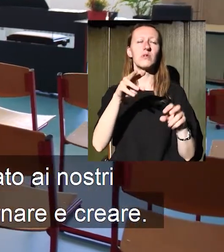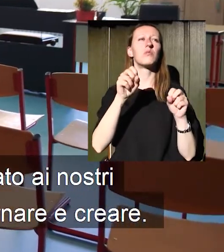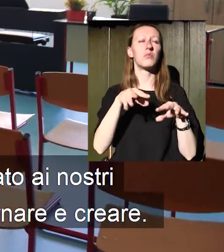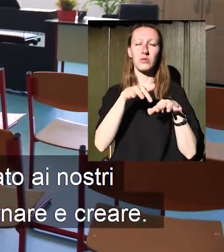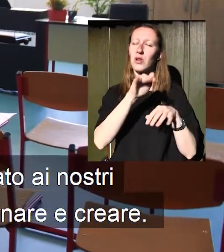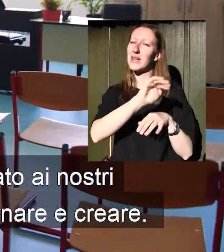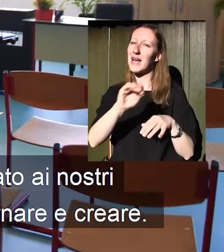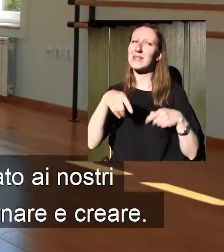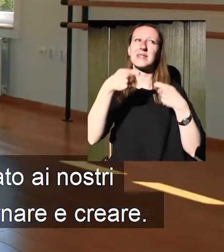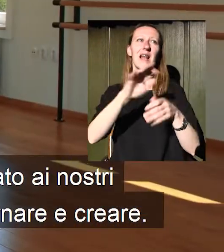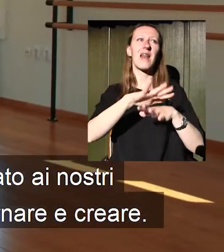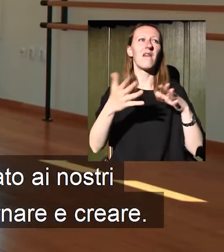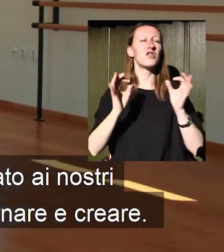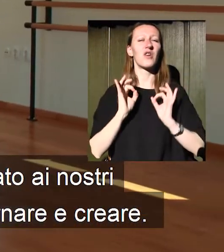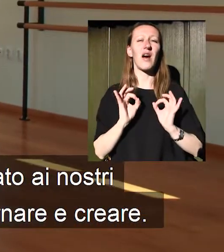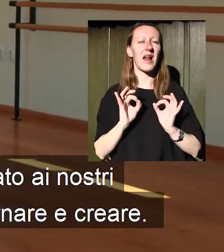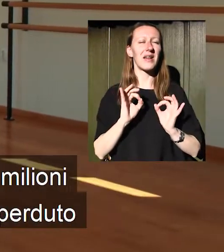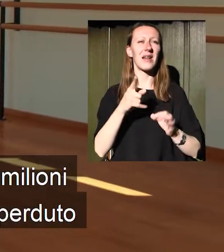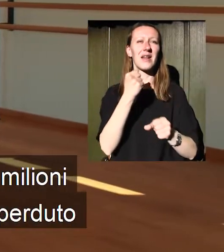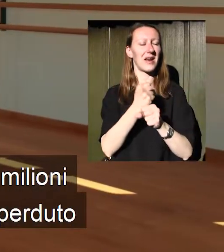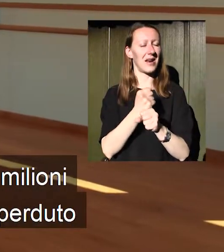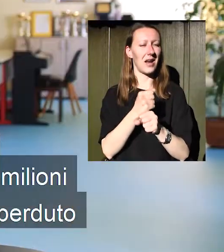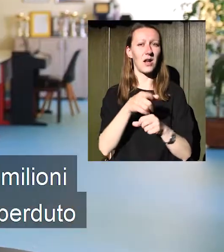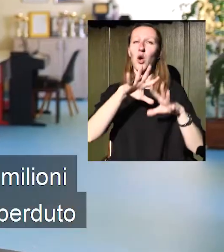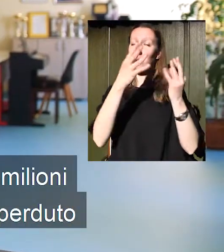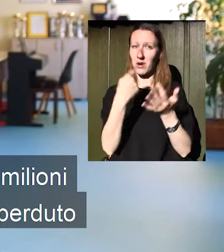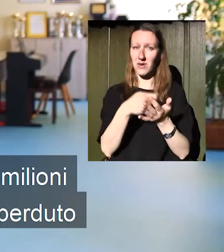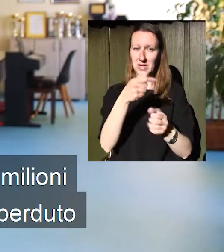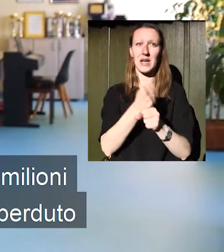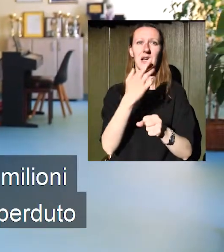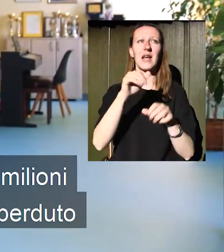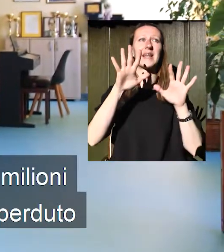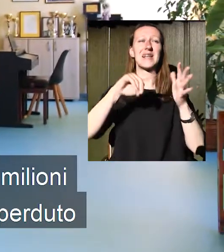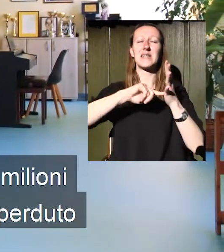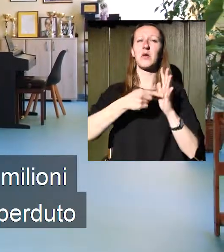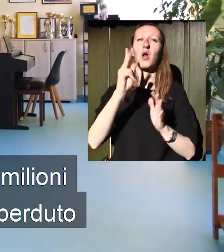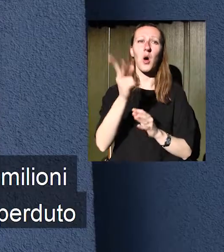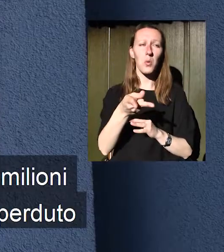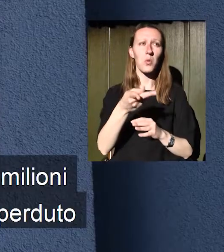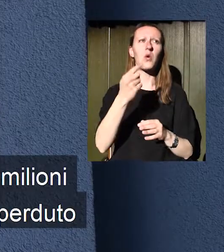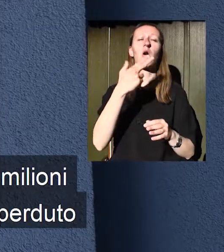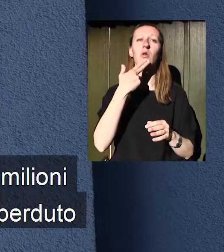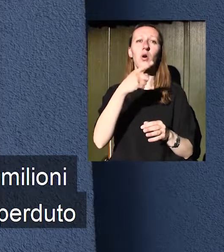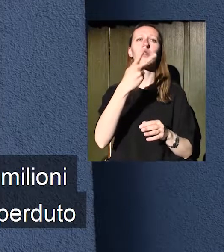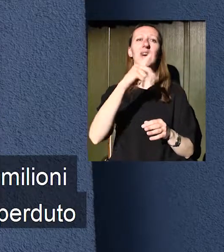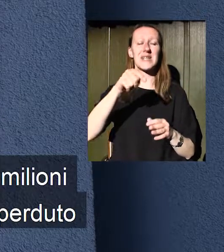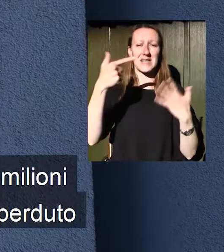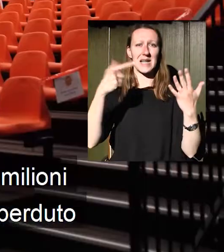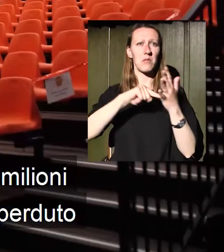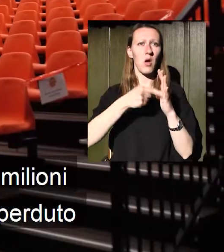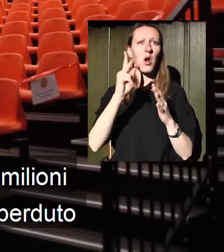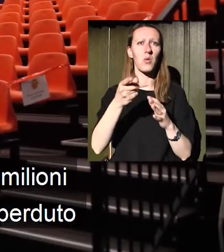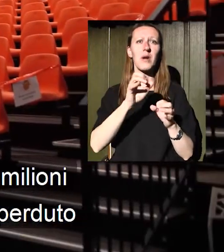mališanima osigurali najviši standard boravka i rada. Ukupna vrijednost radova je 10 milijuna kuna, od kojih su 2,7 milijuna